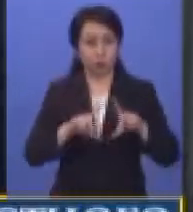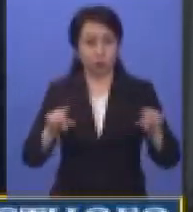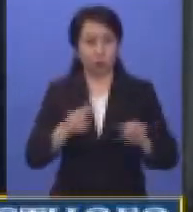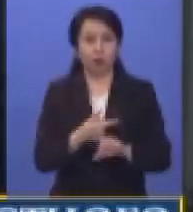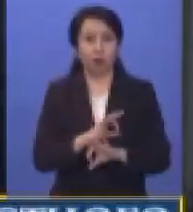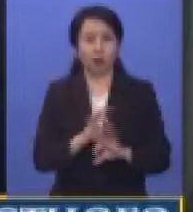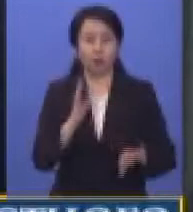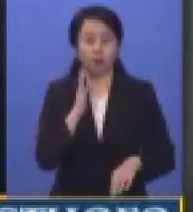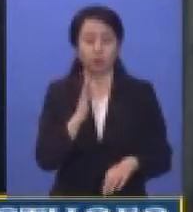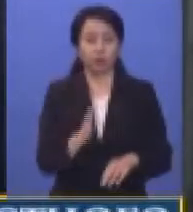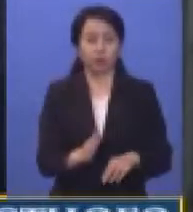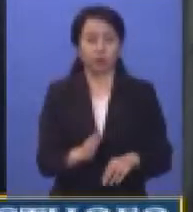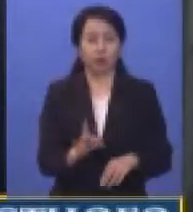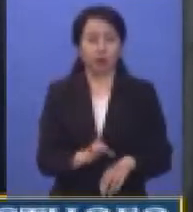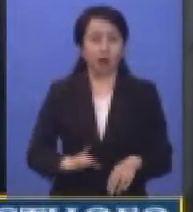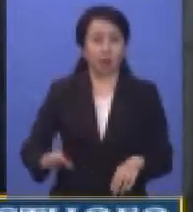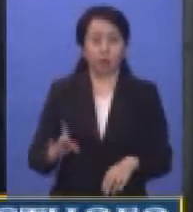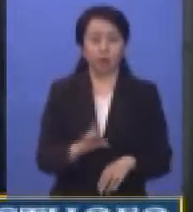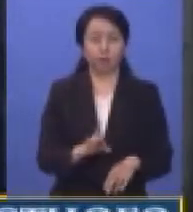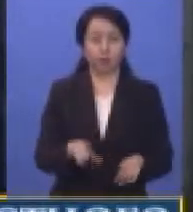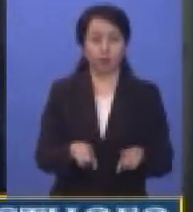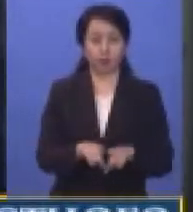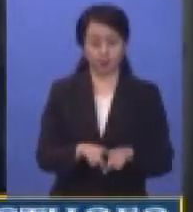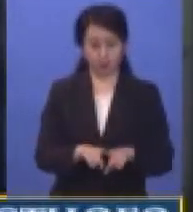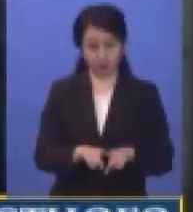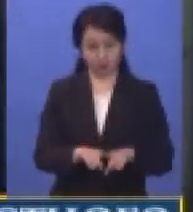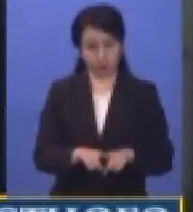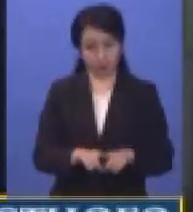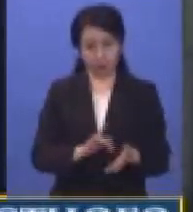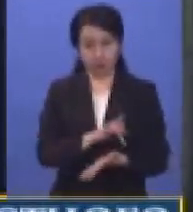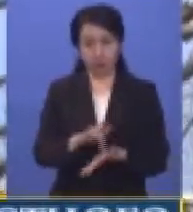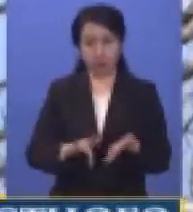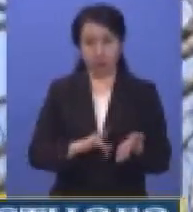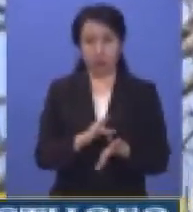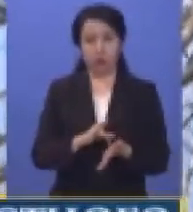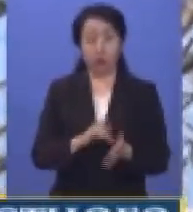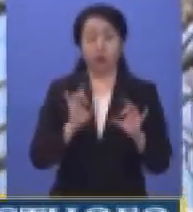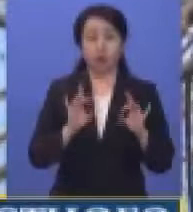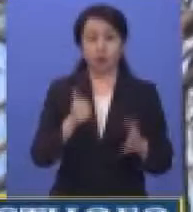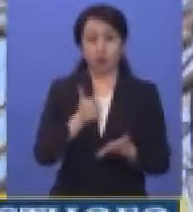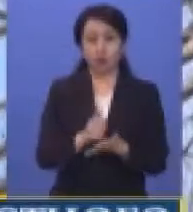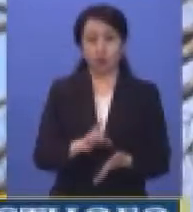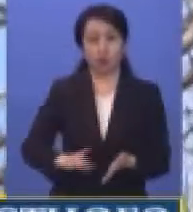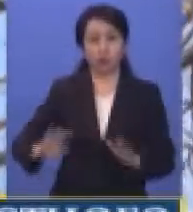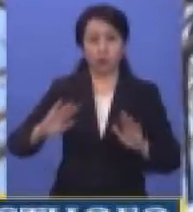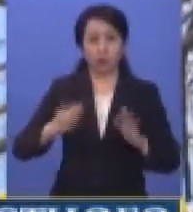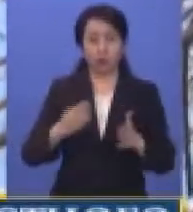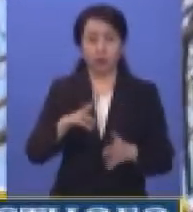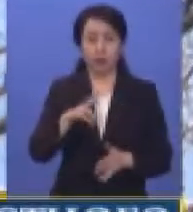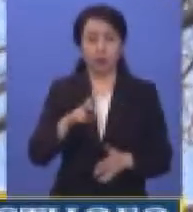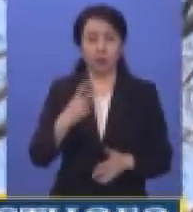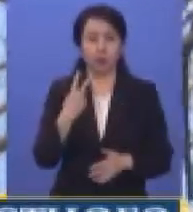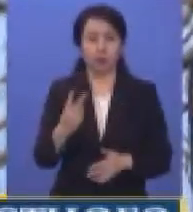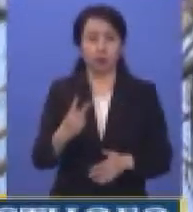будет район. Ну, это географический центр города. Рассказал глава региона о ситуации на ТЭЦ-2.